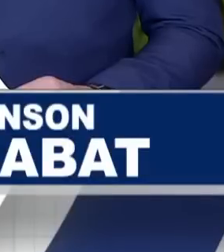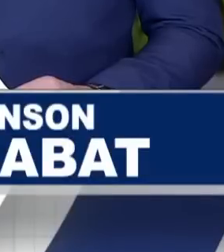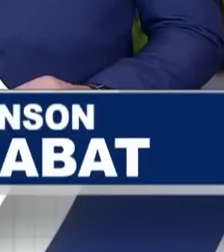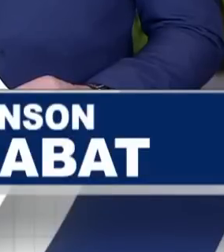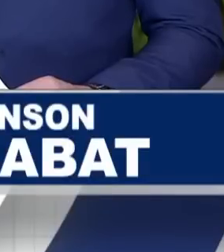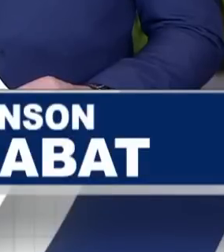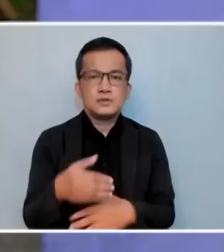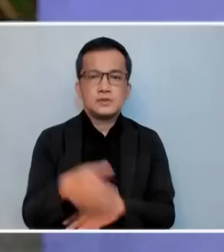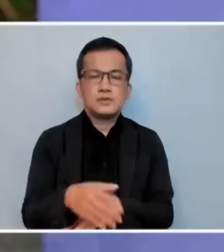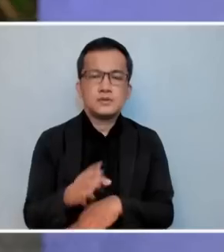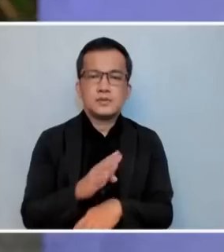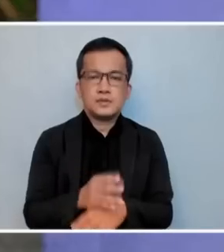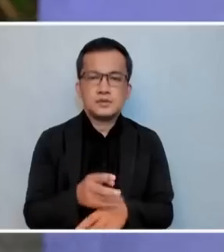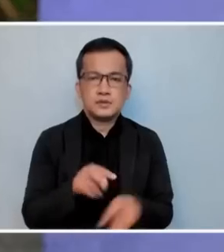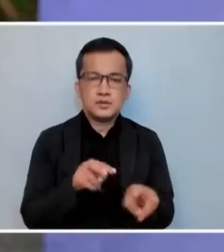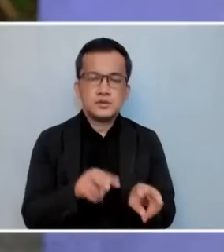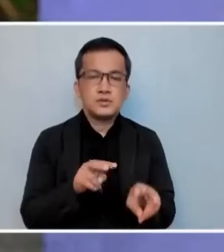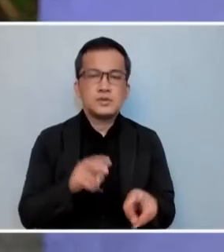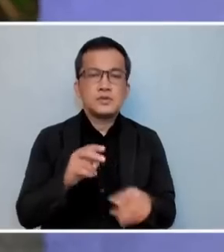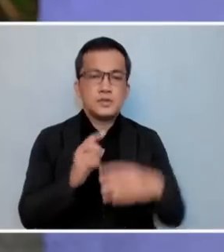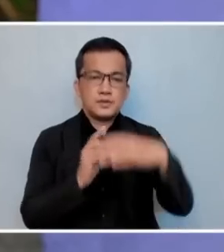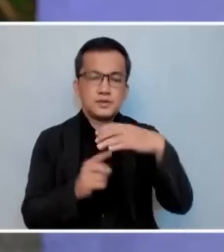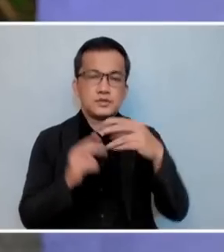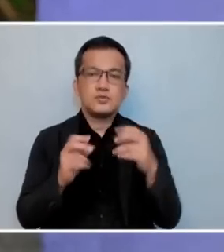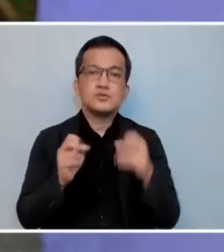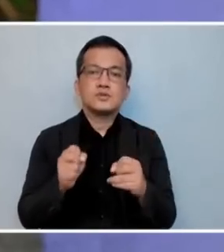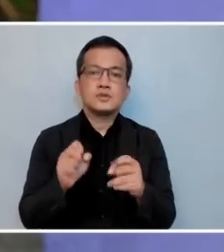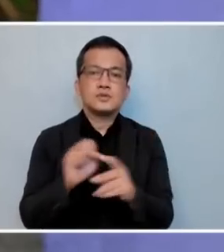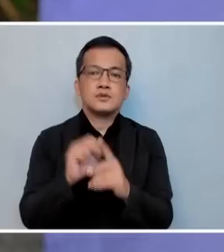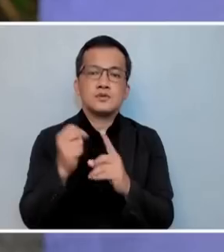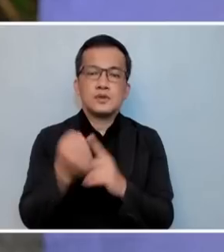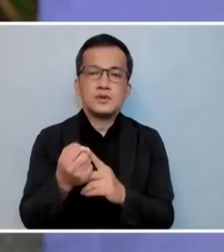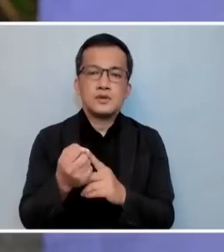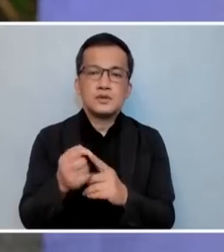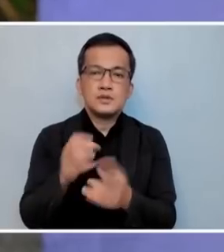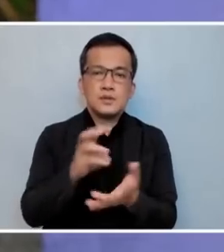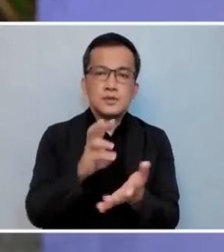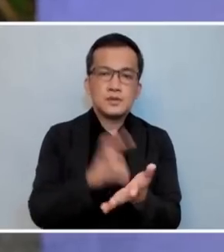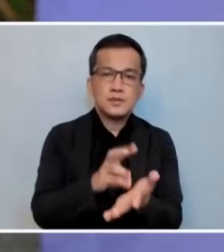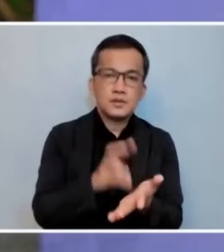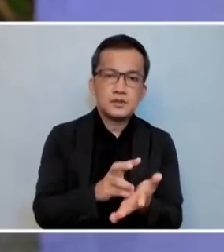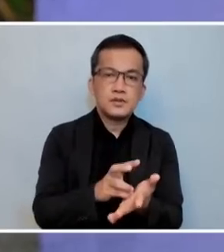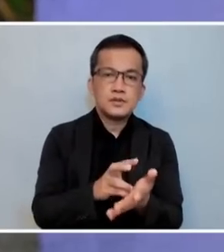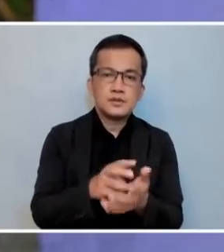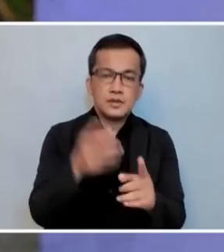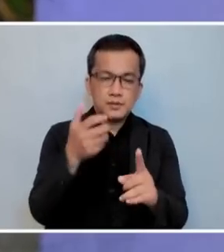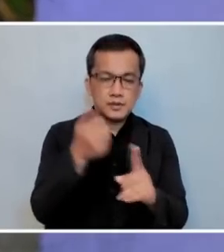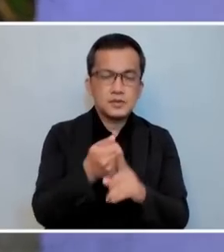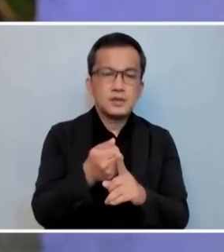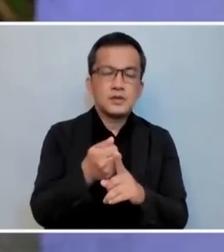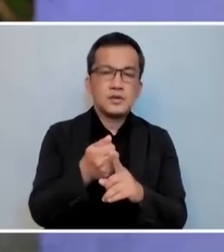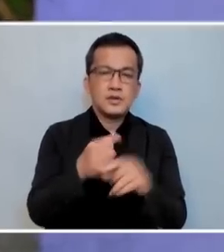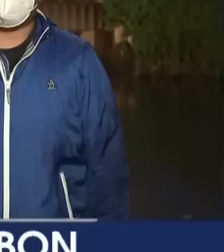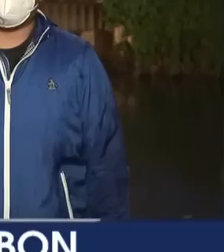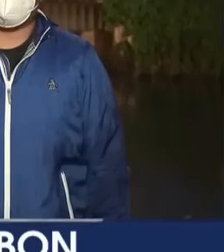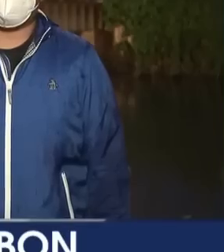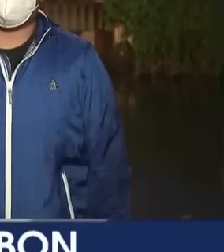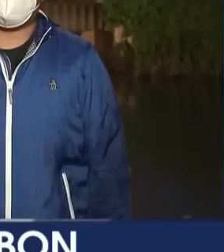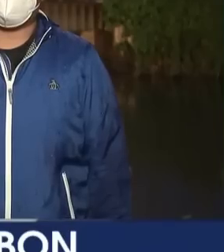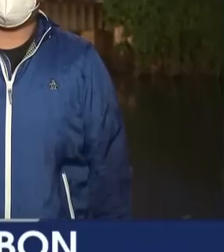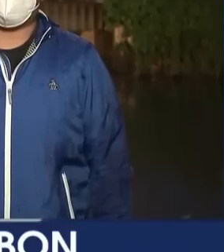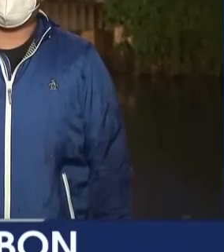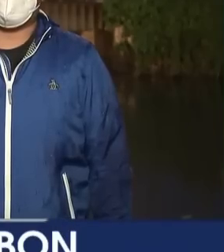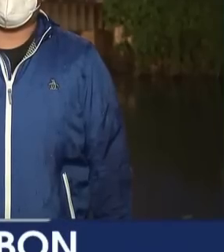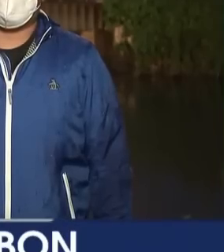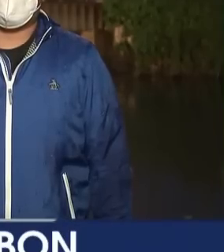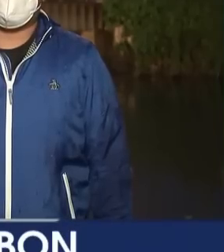bayan. Tinututukan ng ABS-CBN News ang sitwasyon sa mga lugar na apektado ng bagyong Florita. Yahatid po namin ang